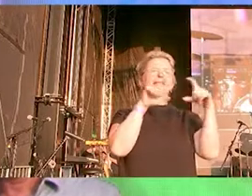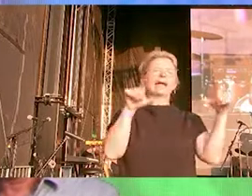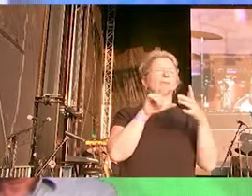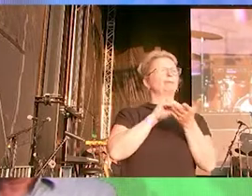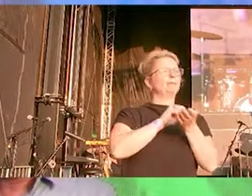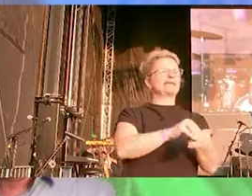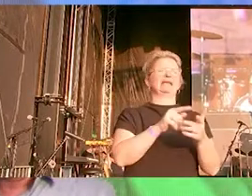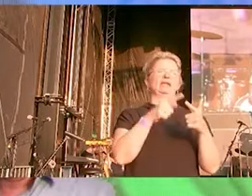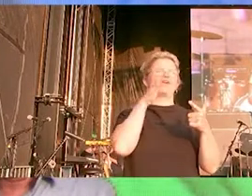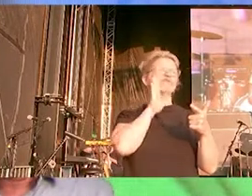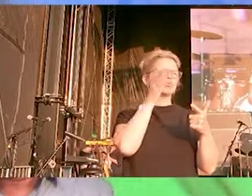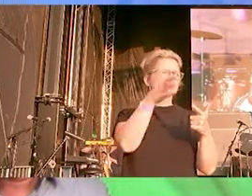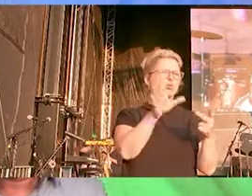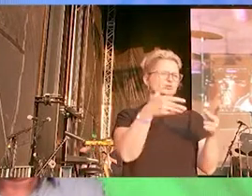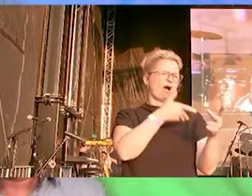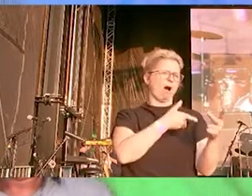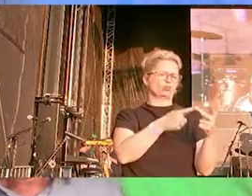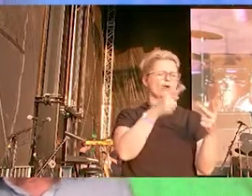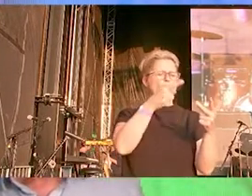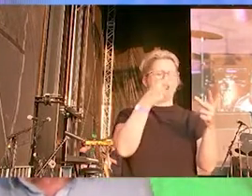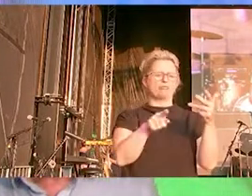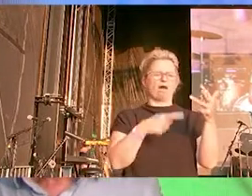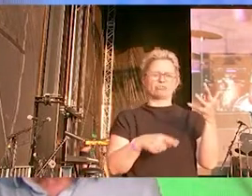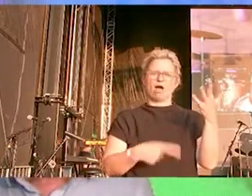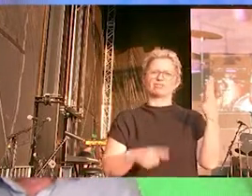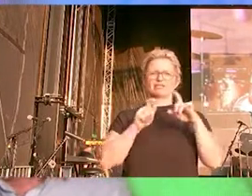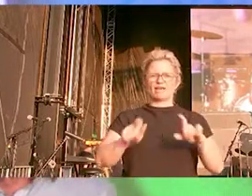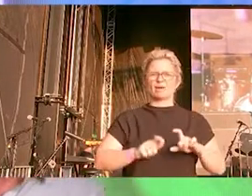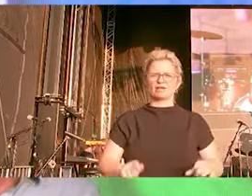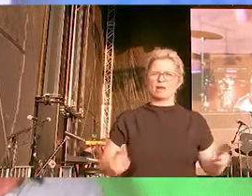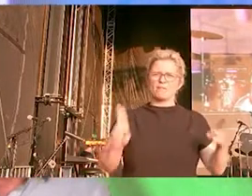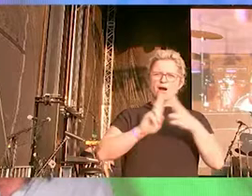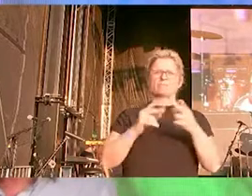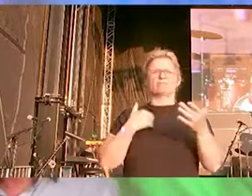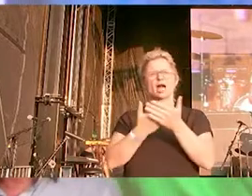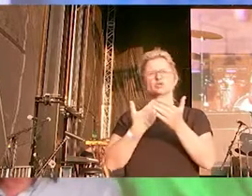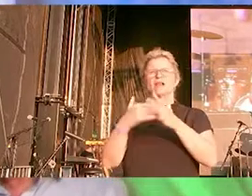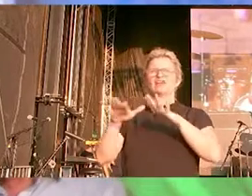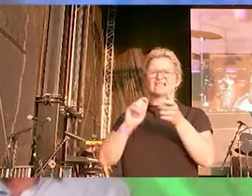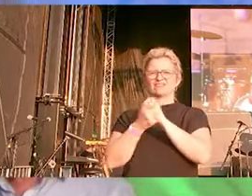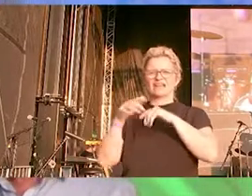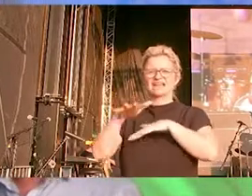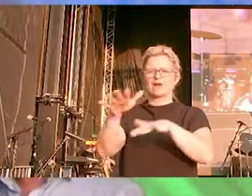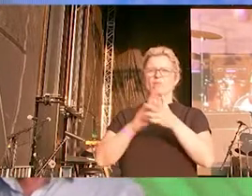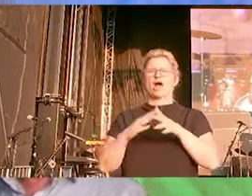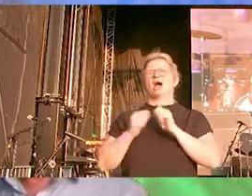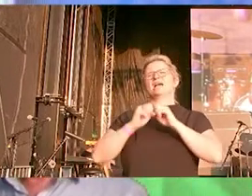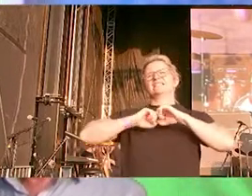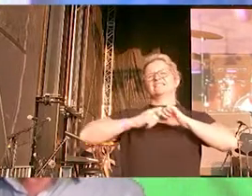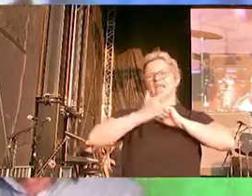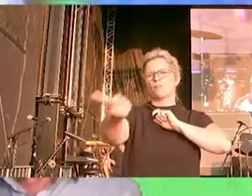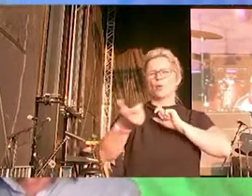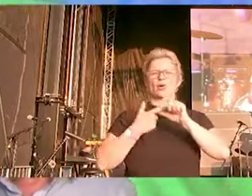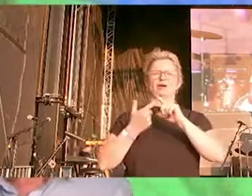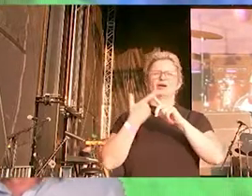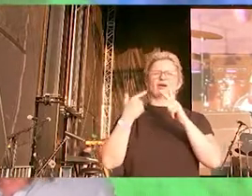Mieten, Wohnungslosigkeit oder Armut. Nein, wir treffen uns auch auf der Demo zur Verkehrswende, wir treffen uns bei der Seebrücke, bei den